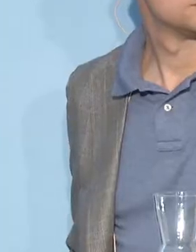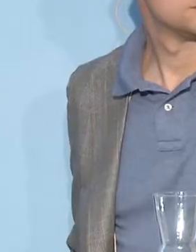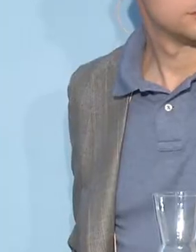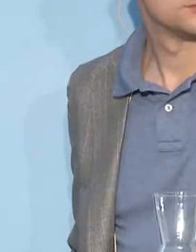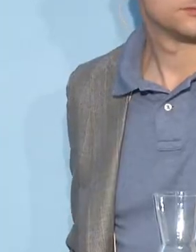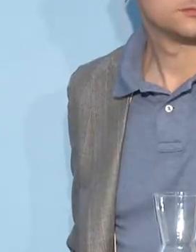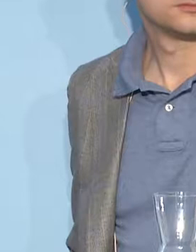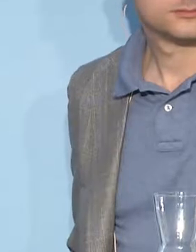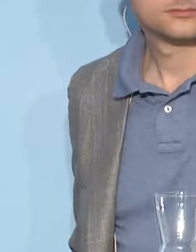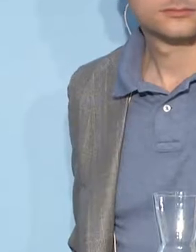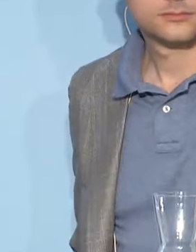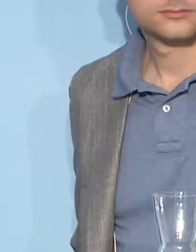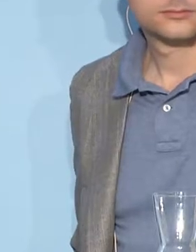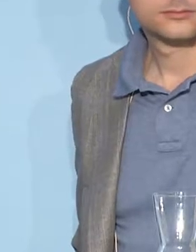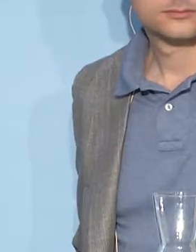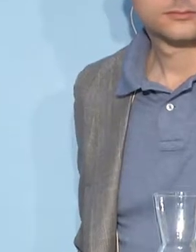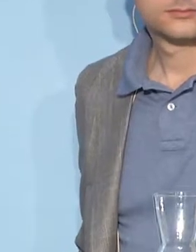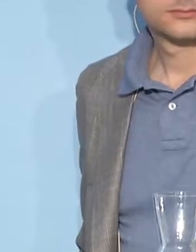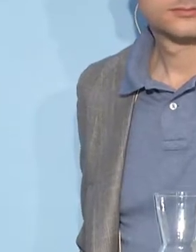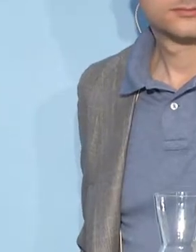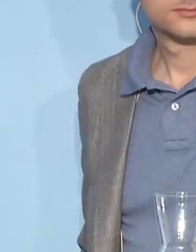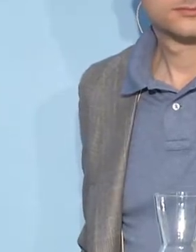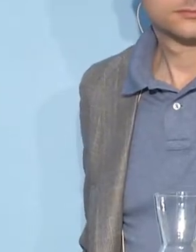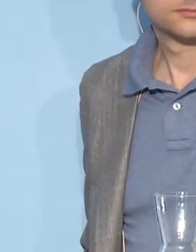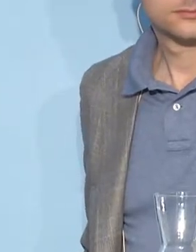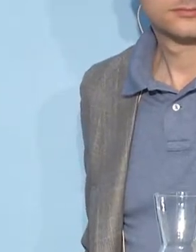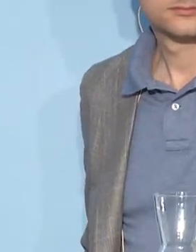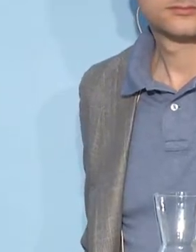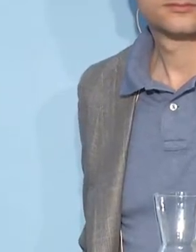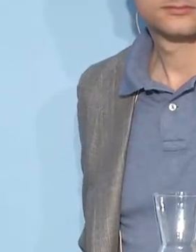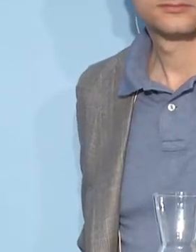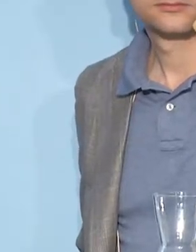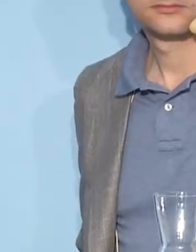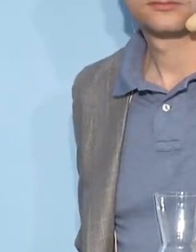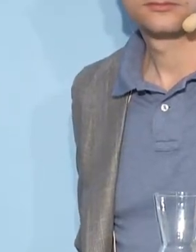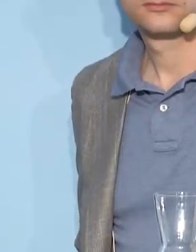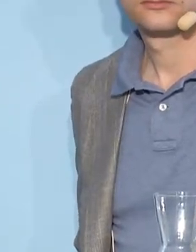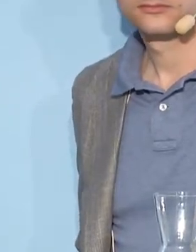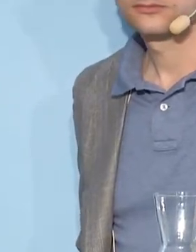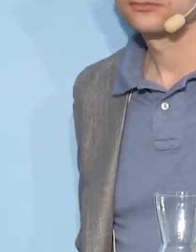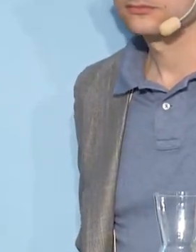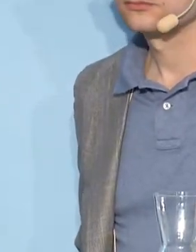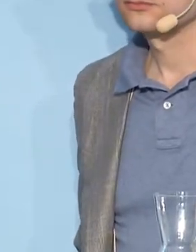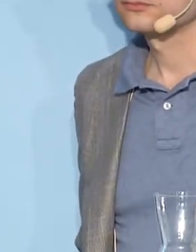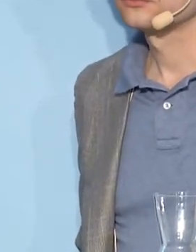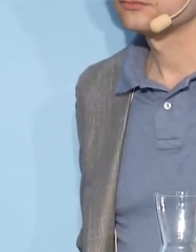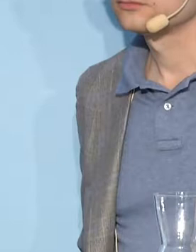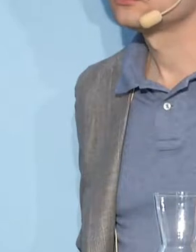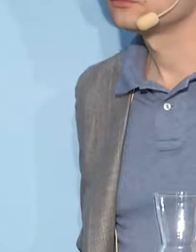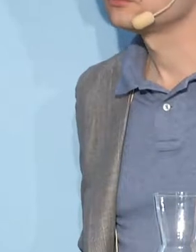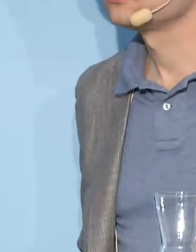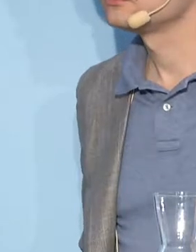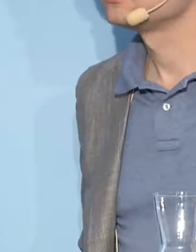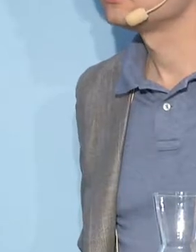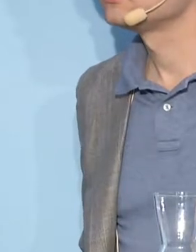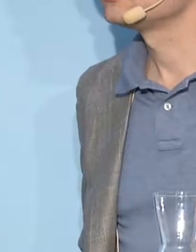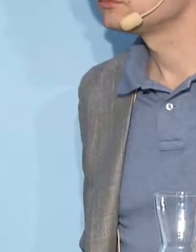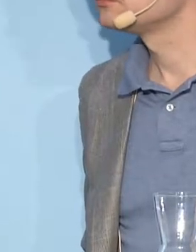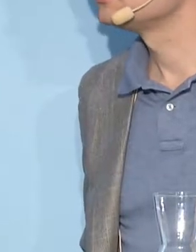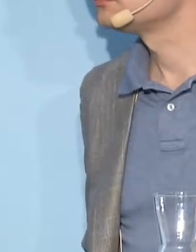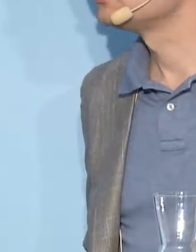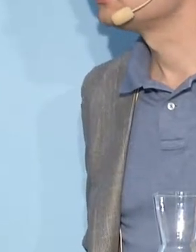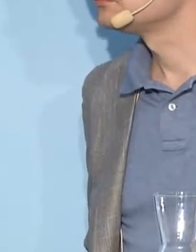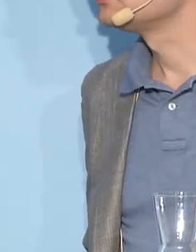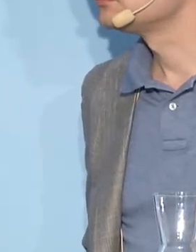arkitekturprogram i Malmö som vi jobbar efter. Så att vi tänker att vi behöver jobba mer med de här frågorna. Liksom nöta och låta dem ta